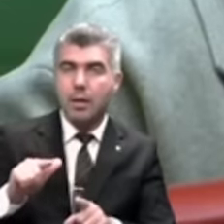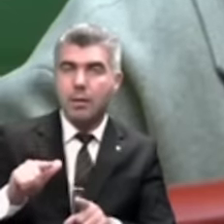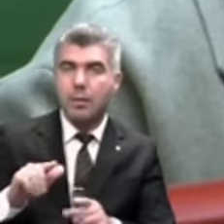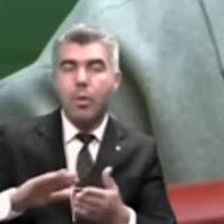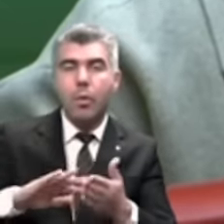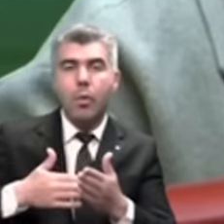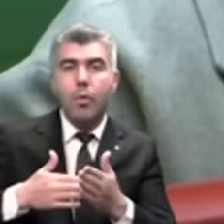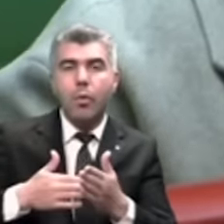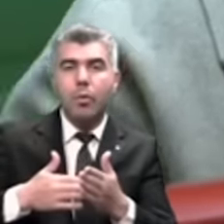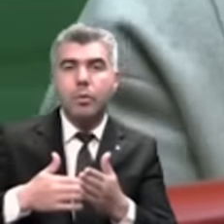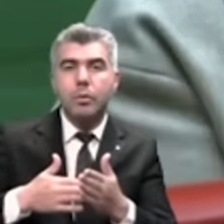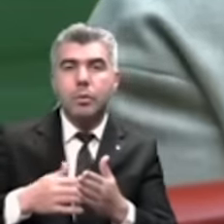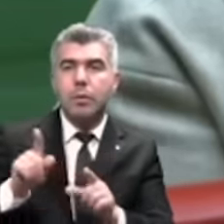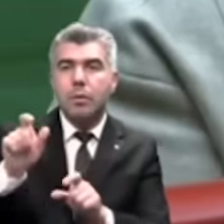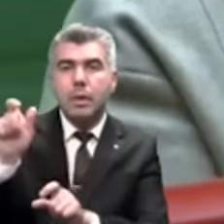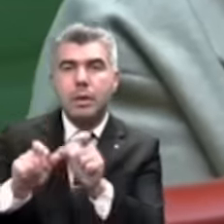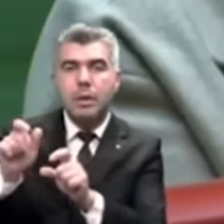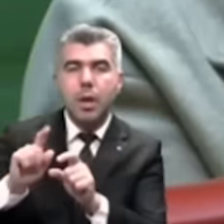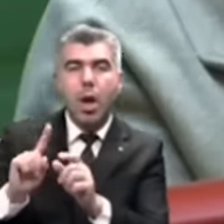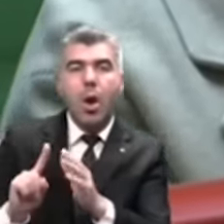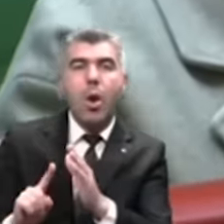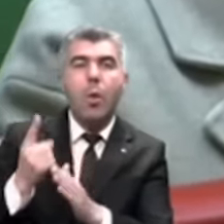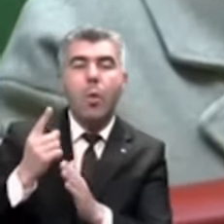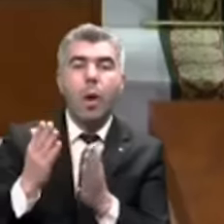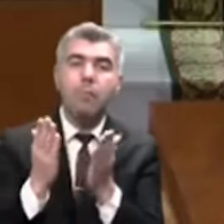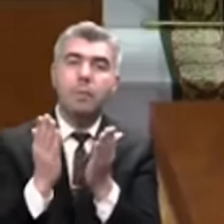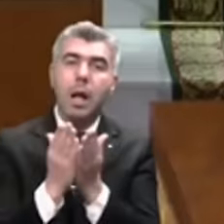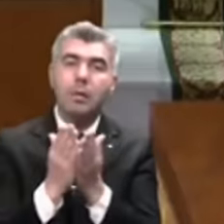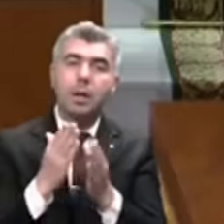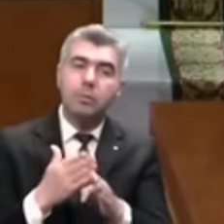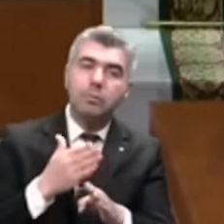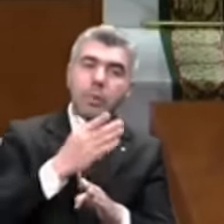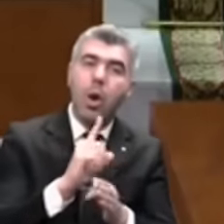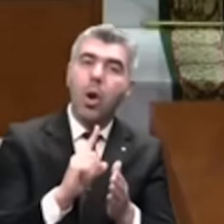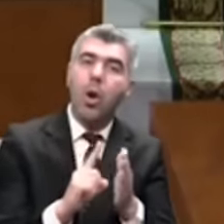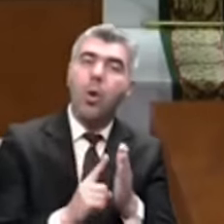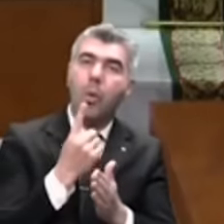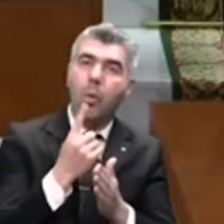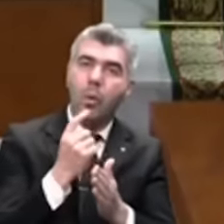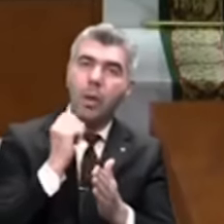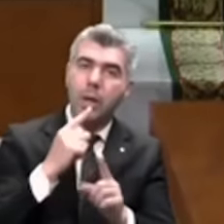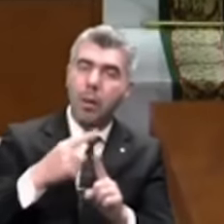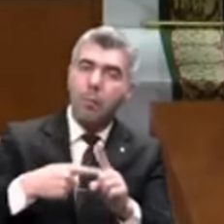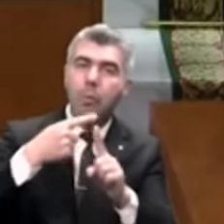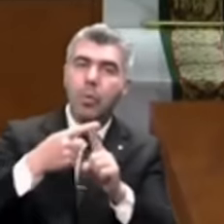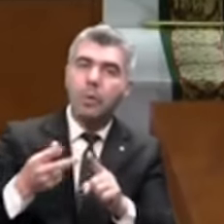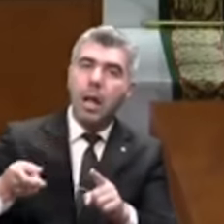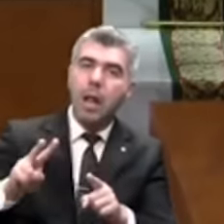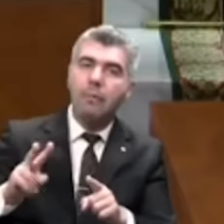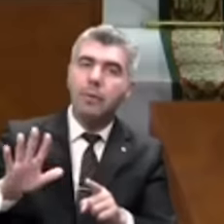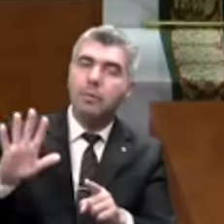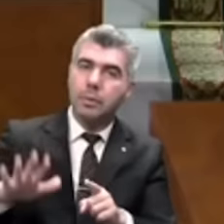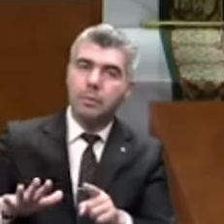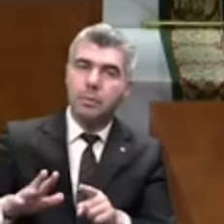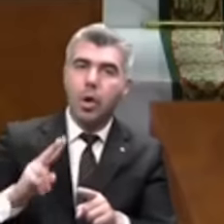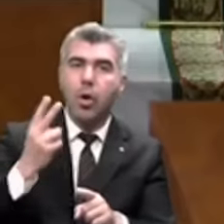لكل الواحد اللي غادي يتخرج من المدرسه واللي غادي يدخل في السنه الاولى ديالو، غادي نزيدوا ليه 2500، 20000